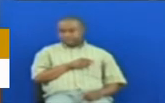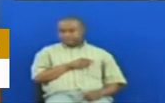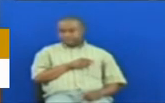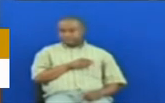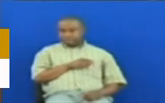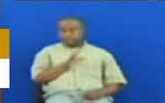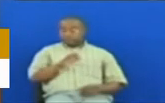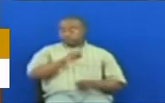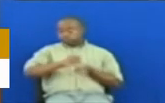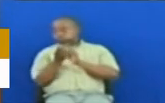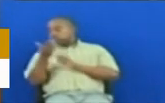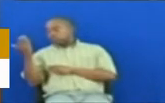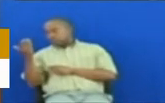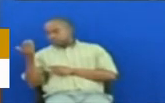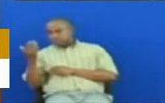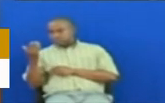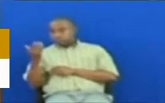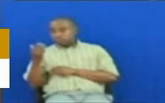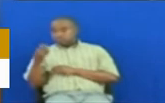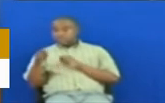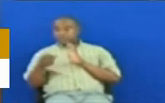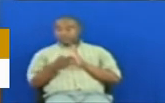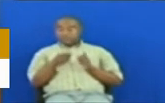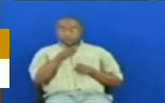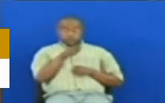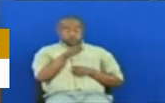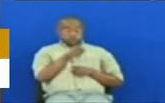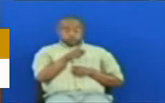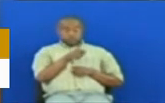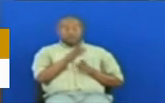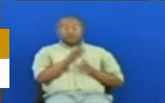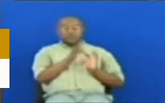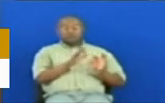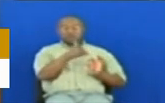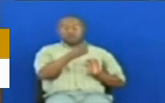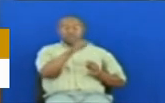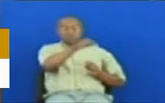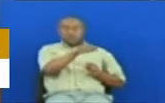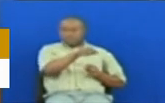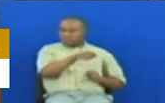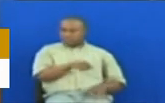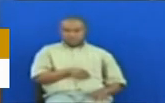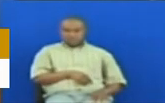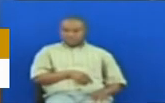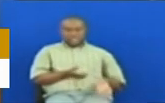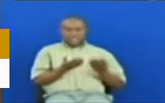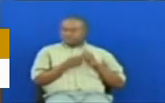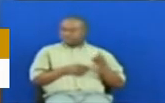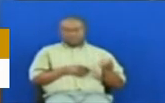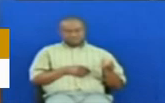halafu anaingia mwingine, hata kama alikuwa na fursa sana kuja kumleta tena baadaye, wapi yule hawezi ku